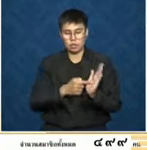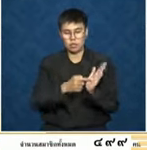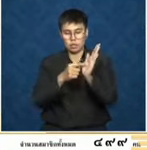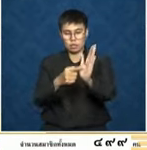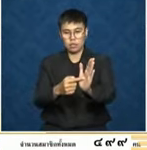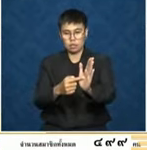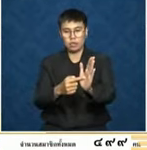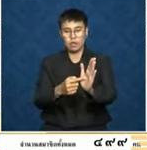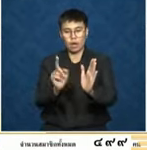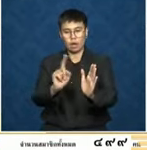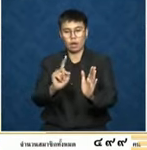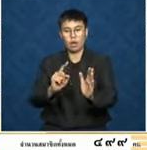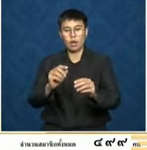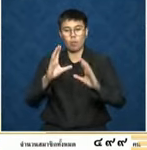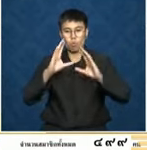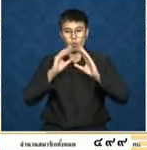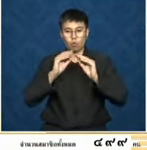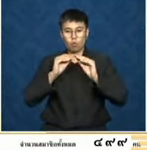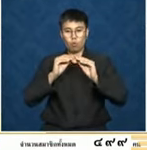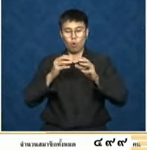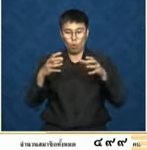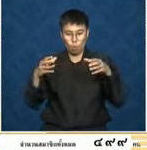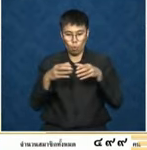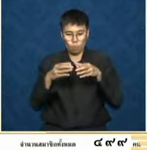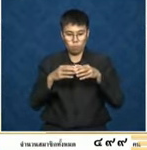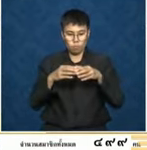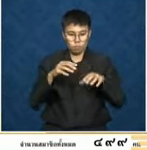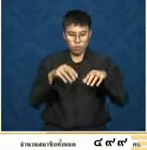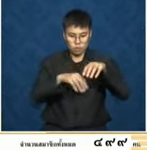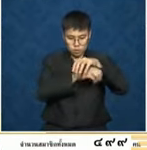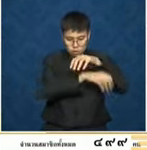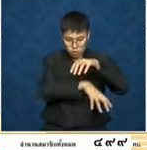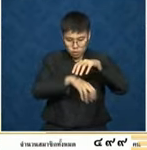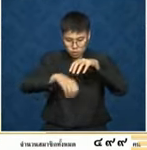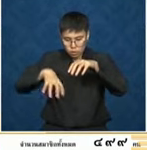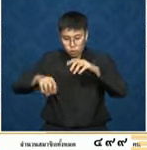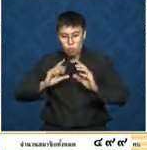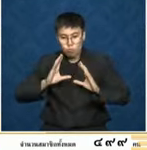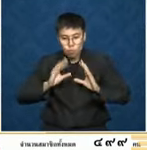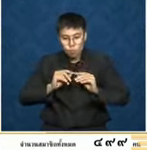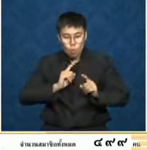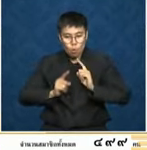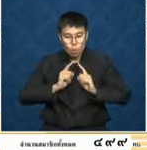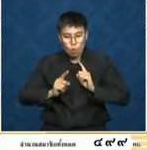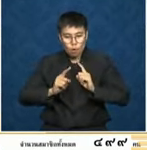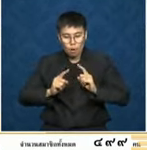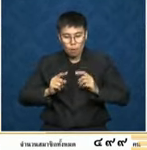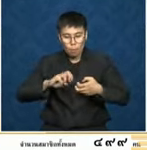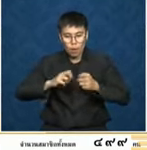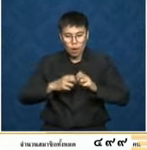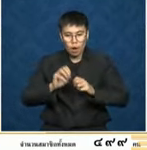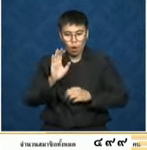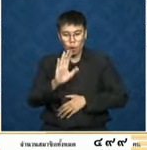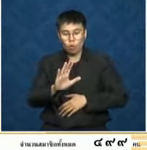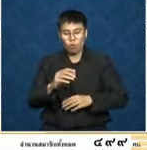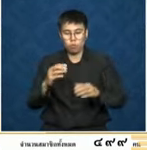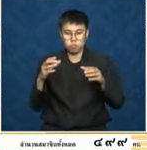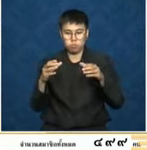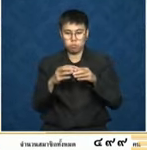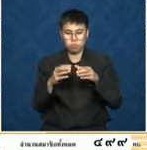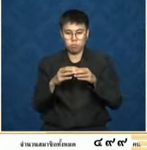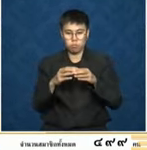ที่ประชุมของเครือข่ายขององค์กรต่างๆว่าปัญหาทั้งหมดก็คือมันเป็นเรื่องของกรอบงบประมาณที่